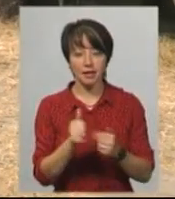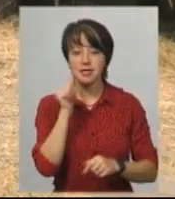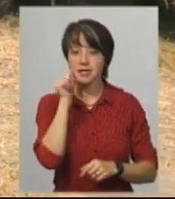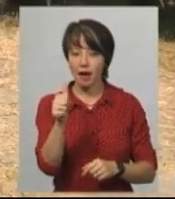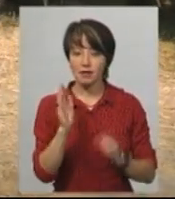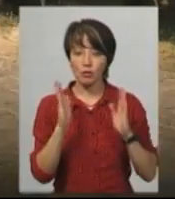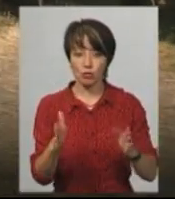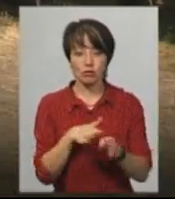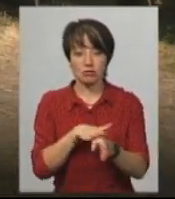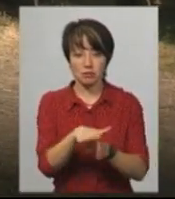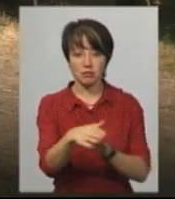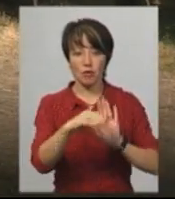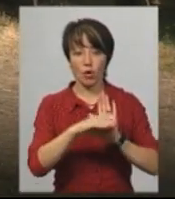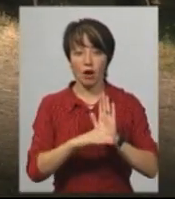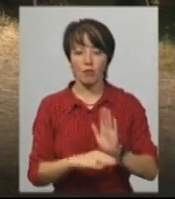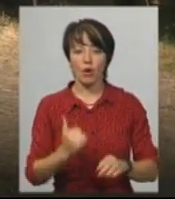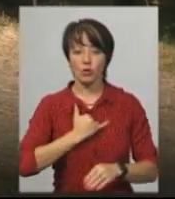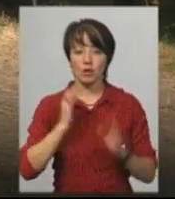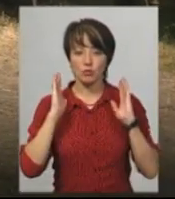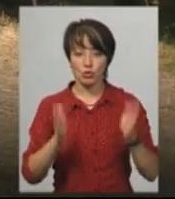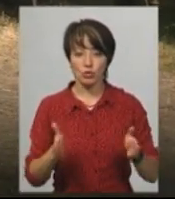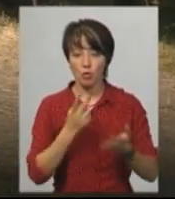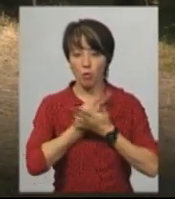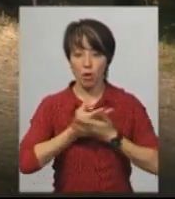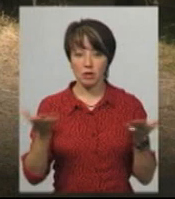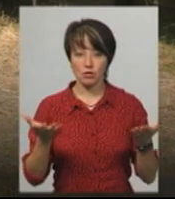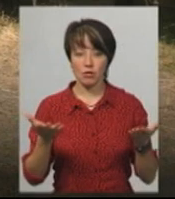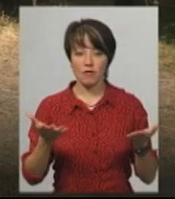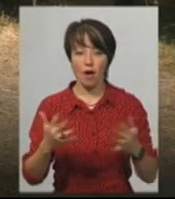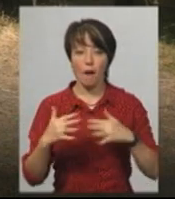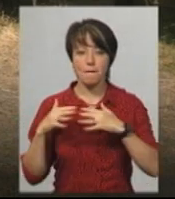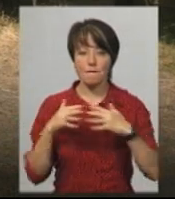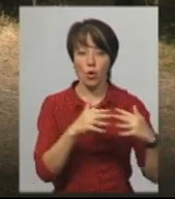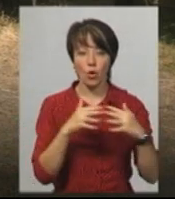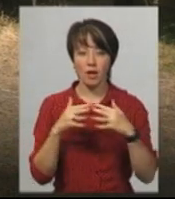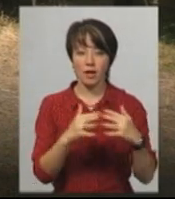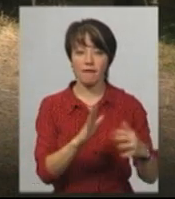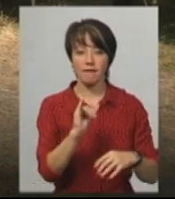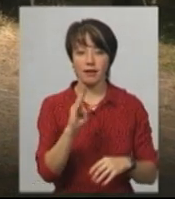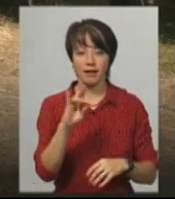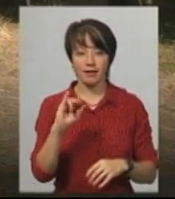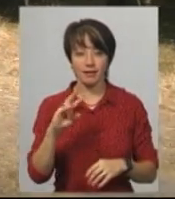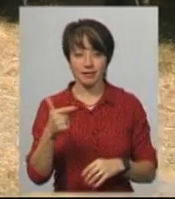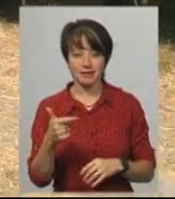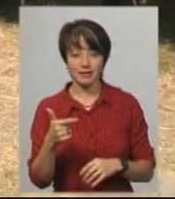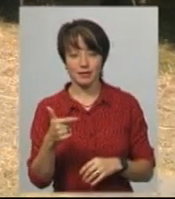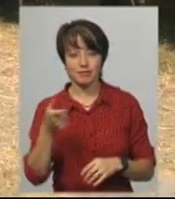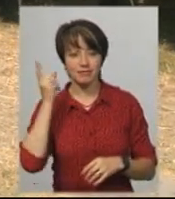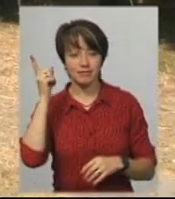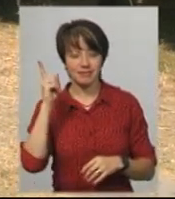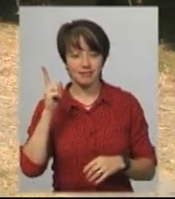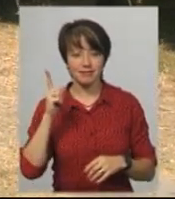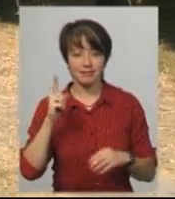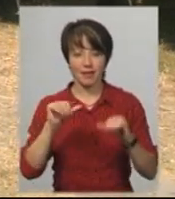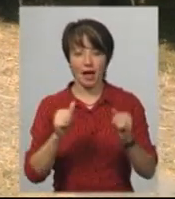нас буде насичена програма, будуть у нас такі показові бої вікінгів, це професійні